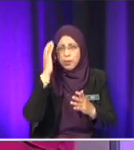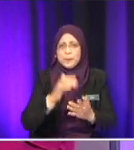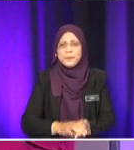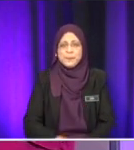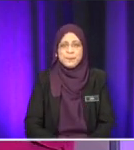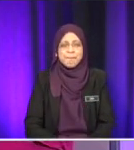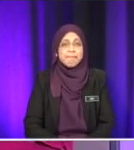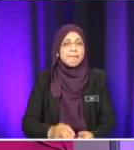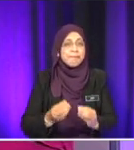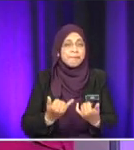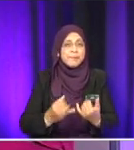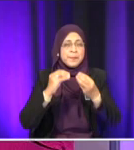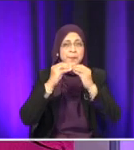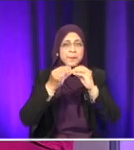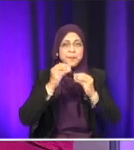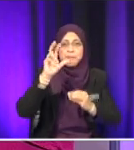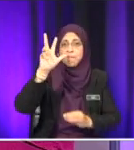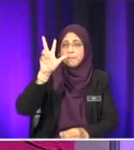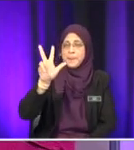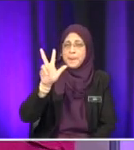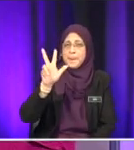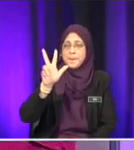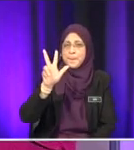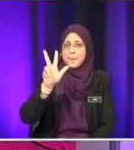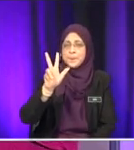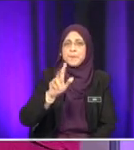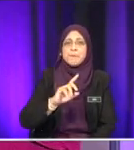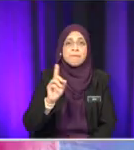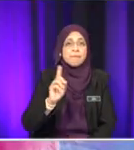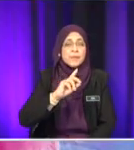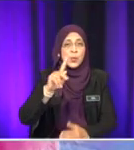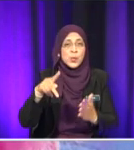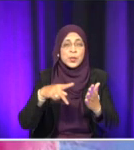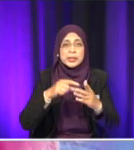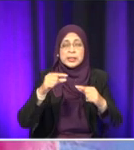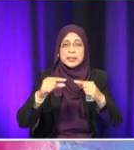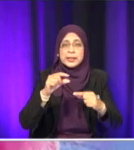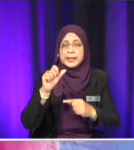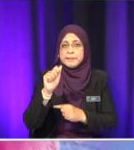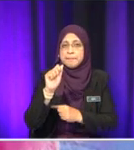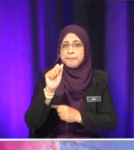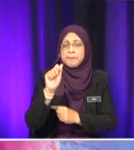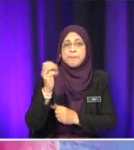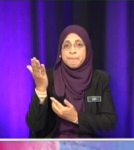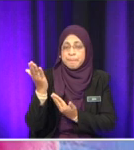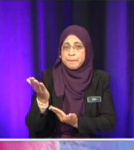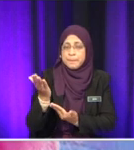kita teruskan dengan soal dan contoh tiga oke Di manakah pusat gerakan aliran ekspresionism